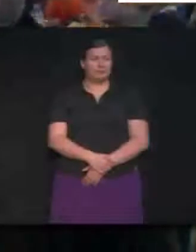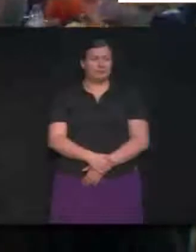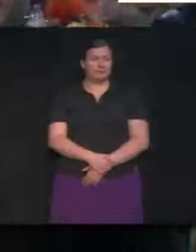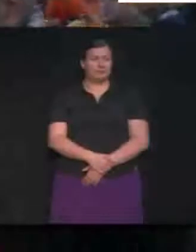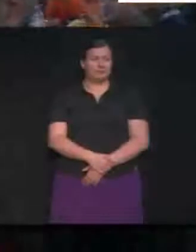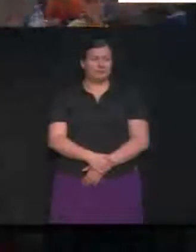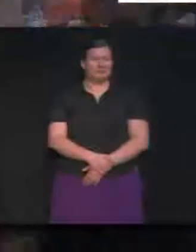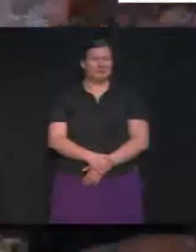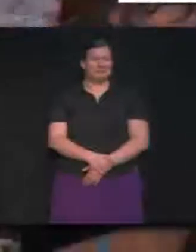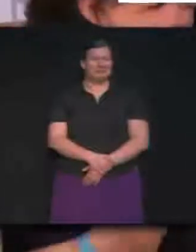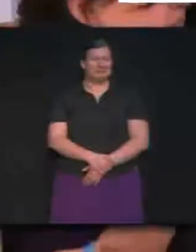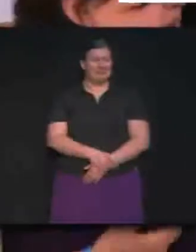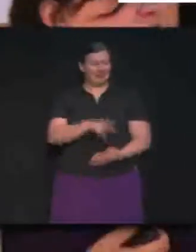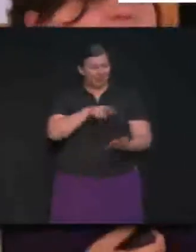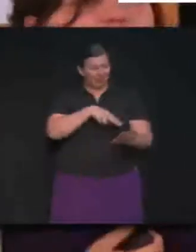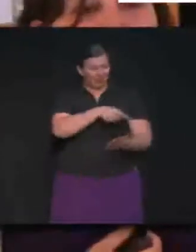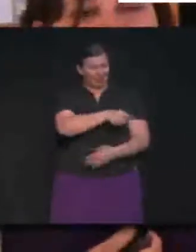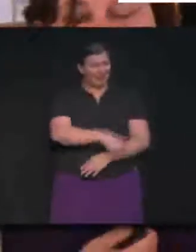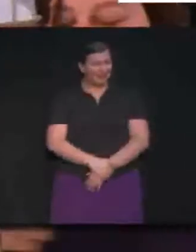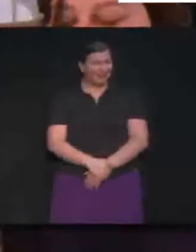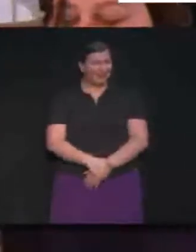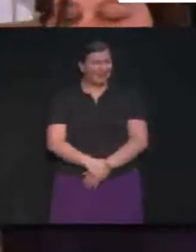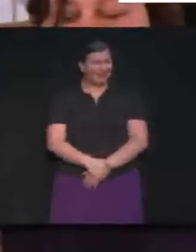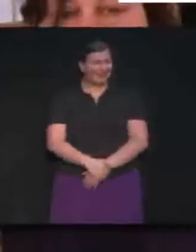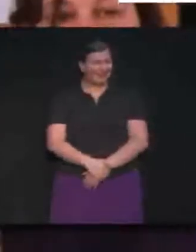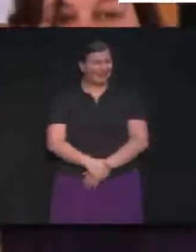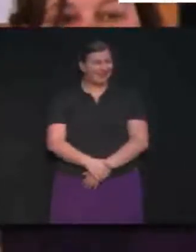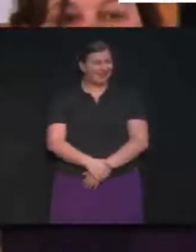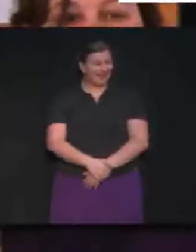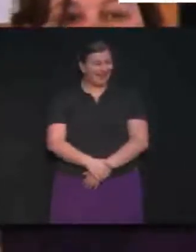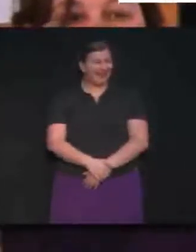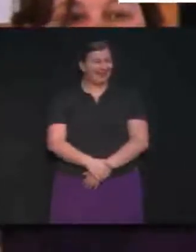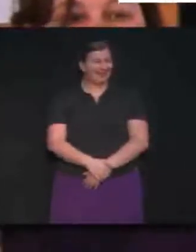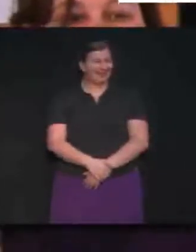ich habe dich gehört folgendes